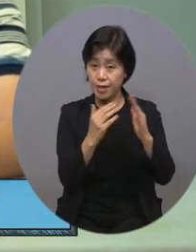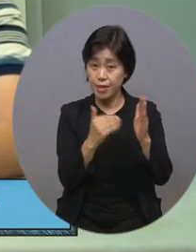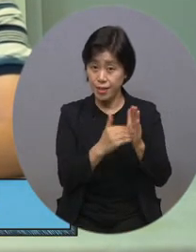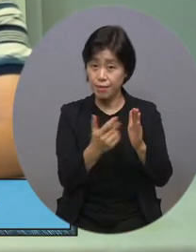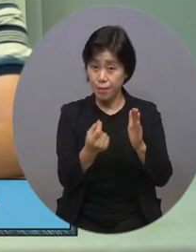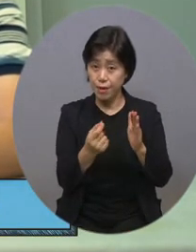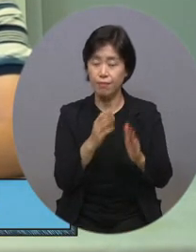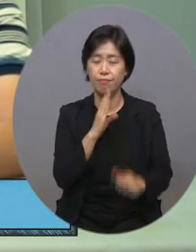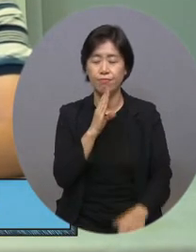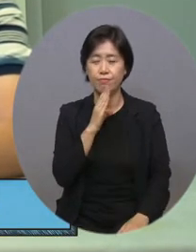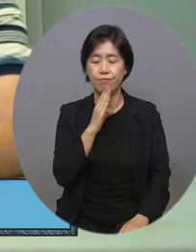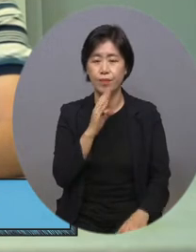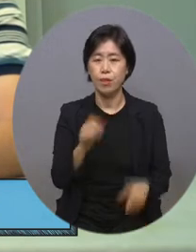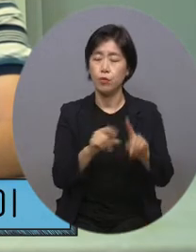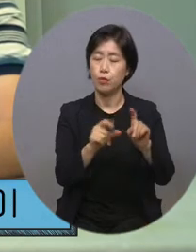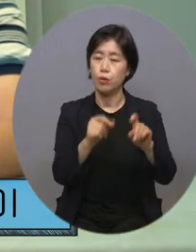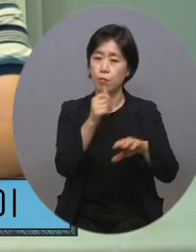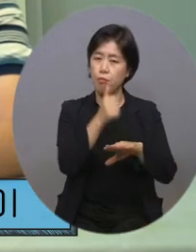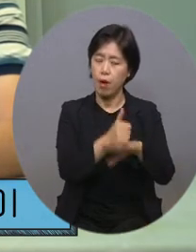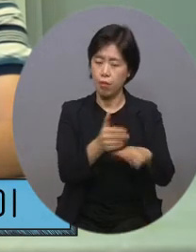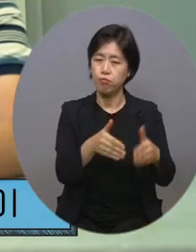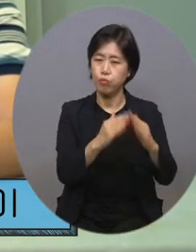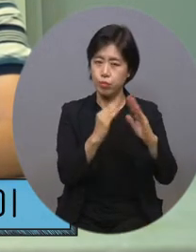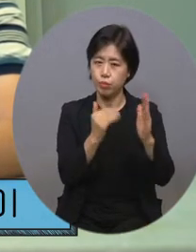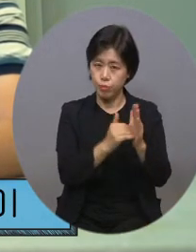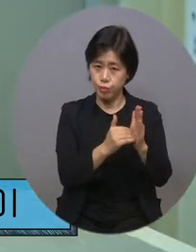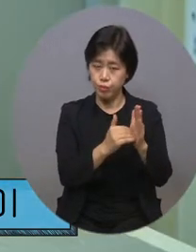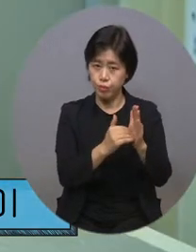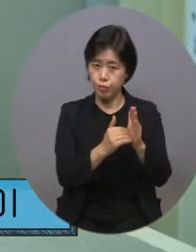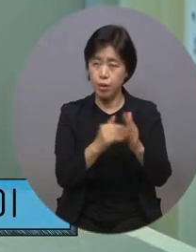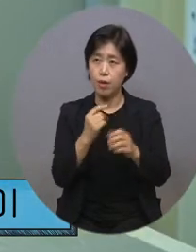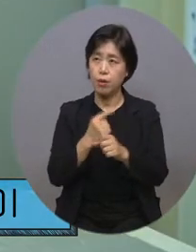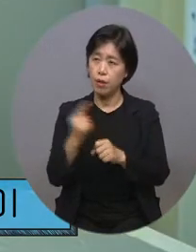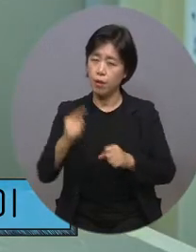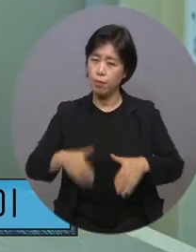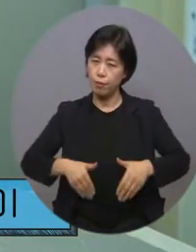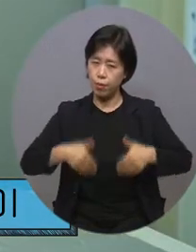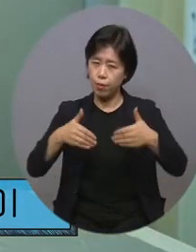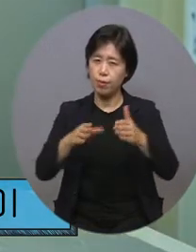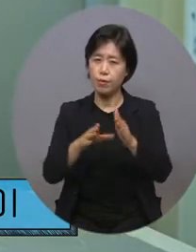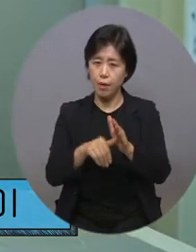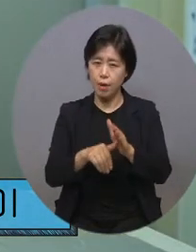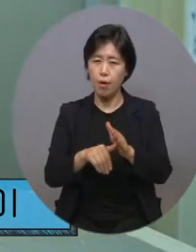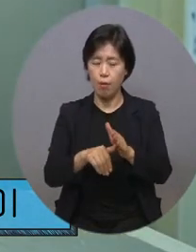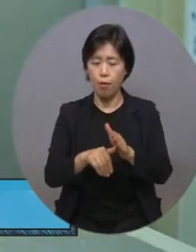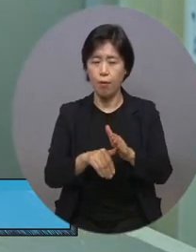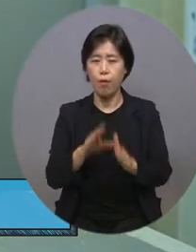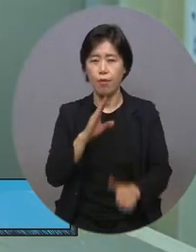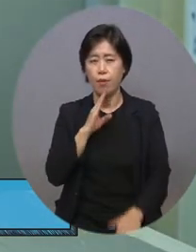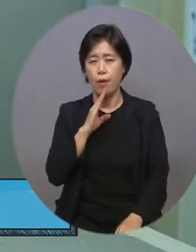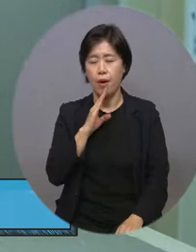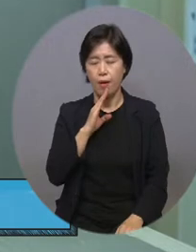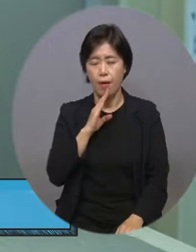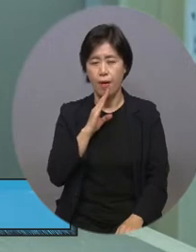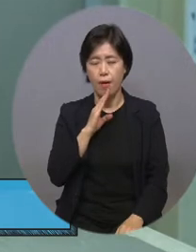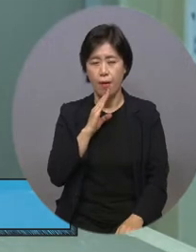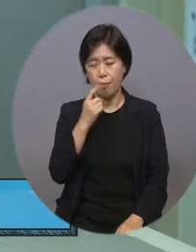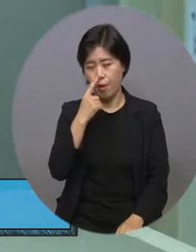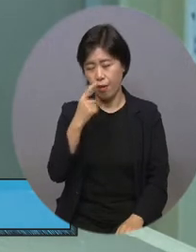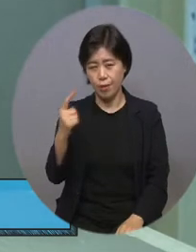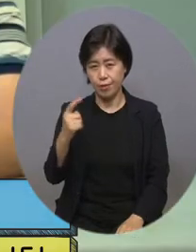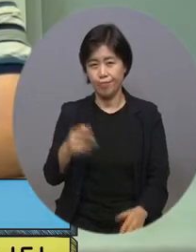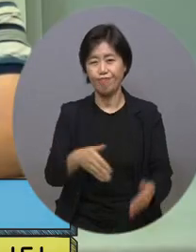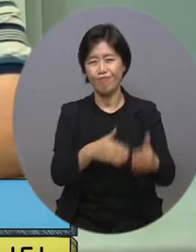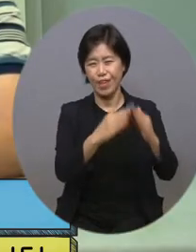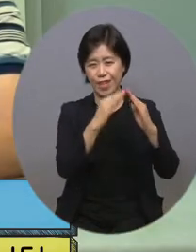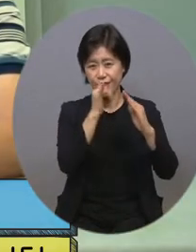되어서 내년 봄 되면은 아마도 아름다운 관광농원으로서의 푸르메 유주팜이 탄생이 되어서 운영이 될 것